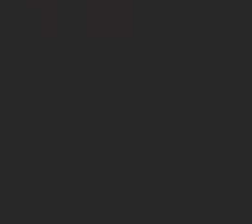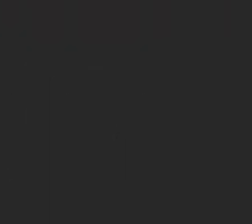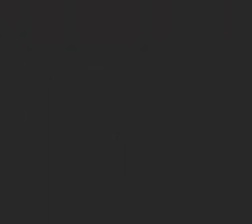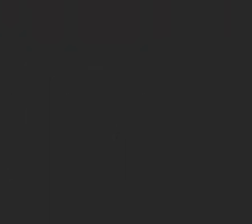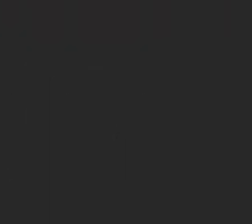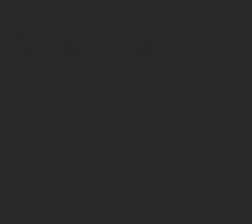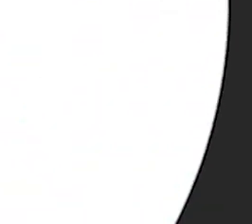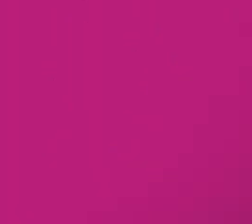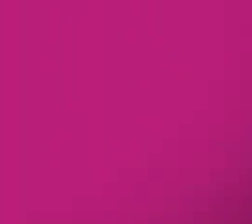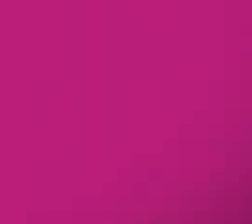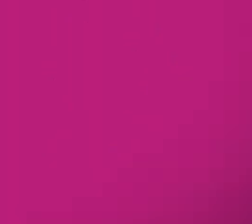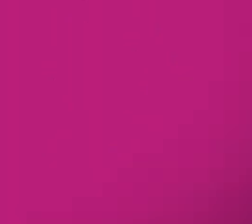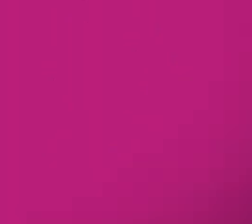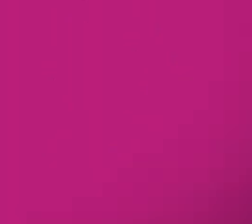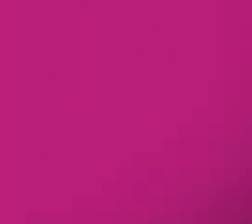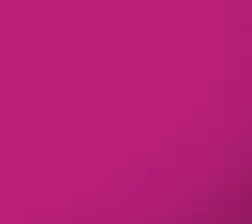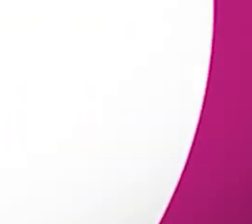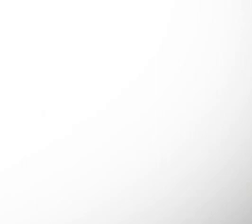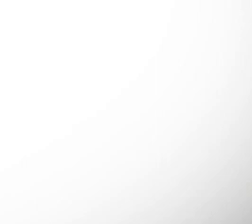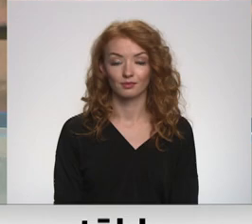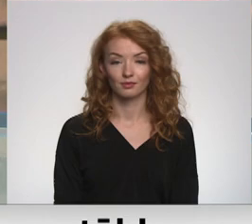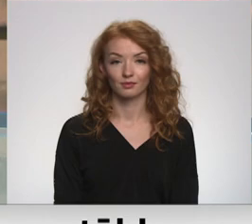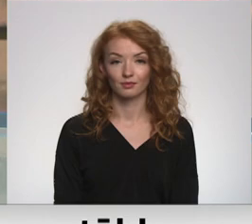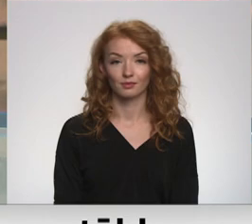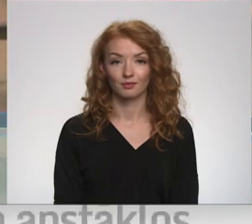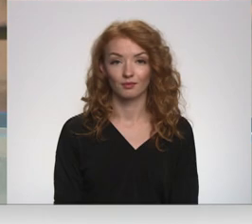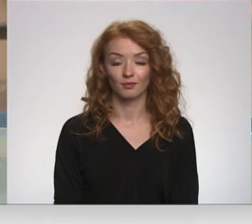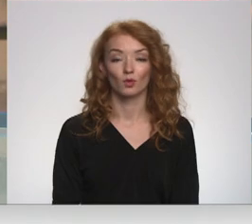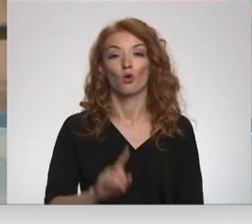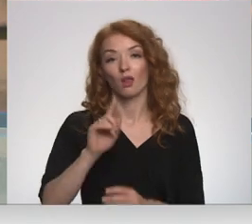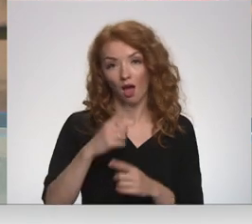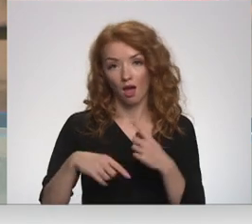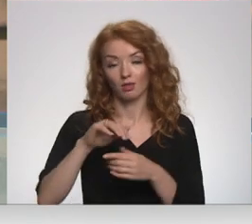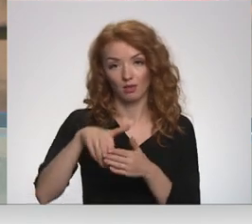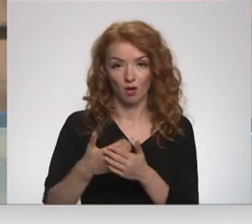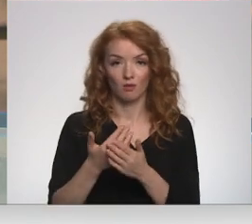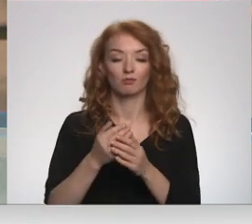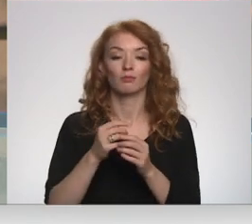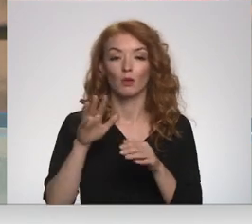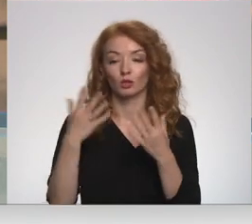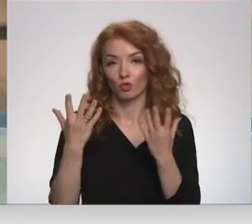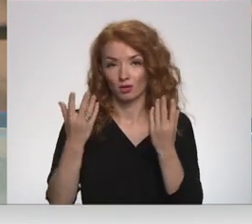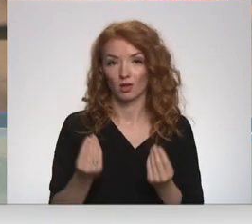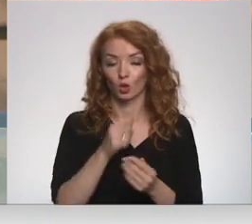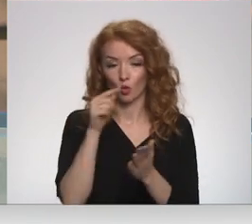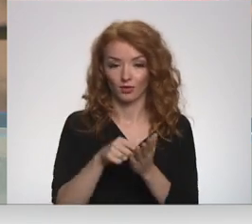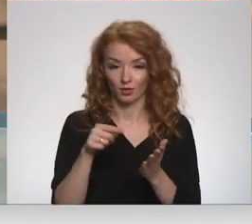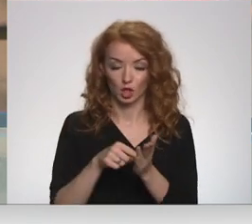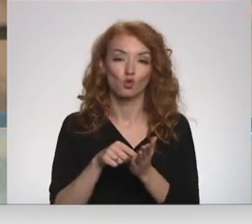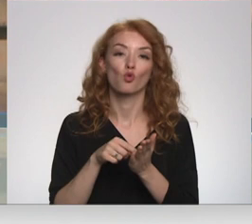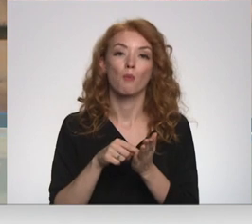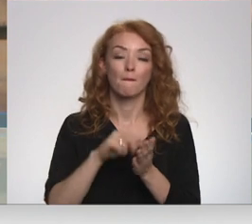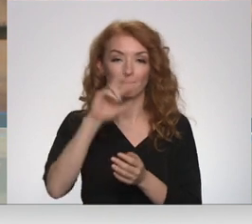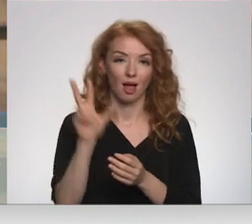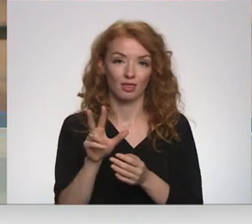Re, viss ēters ir te! Un vēlreiz atgriežamies pie šīs dienas notikuma – Baltijas ceļa